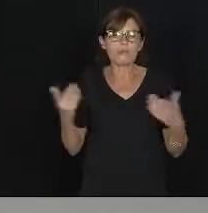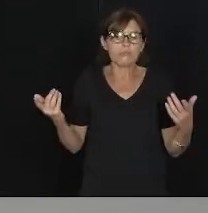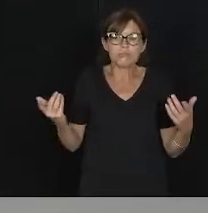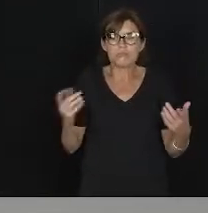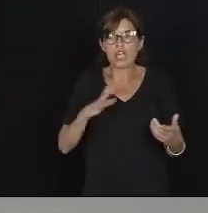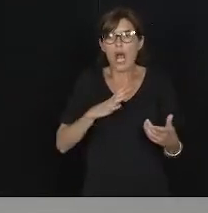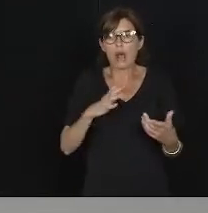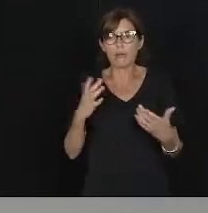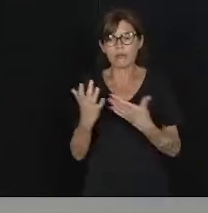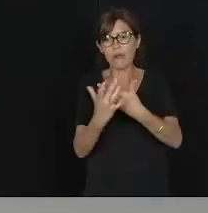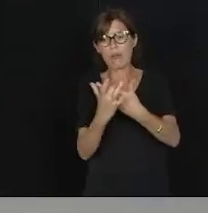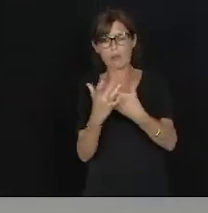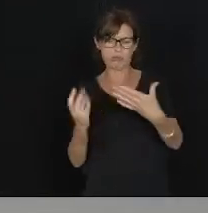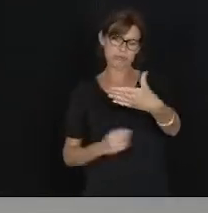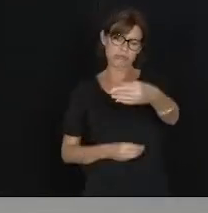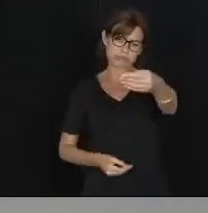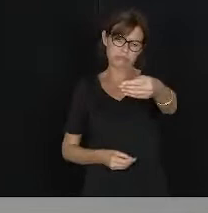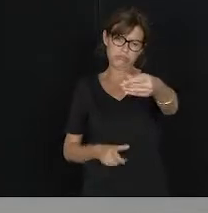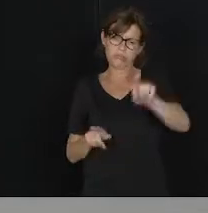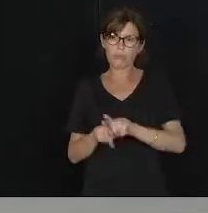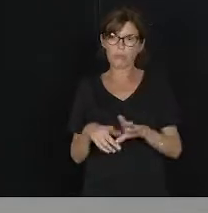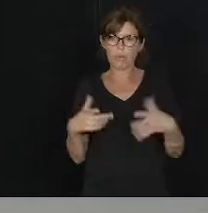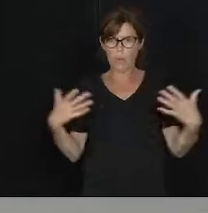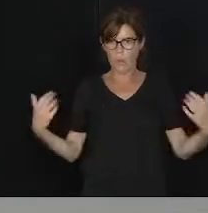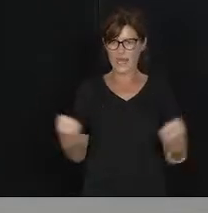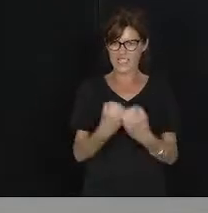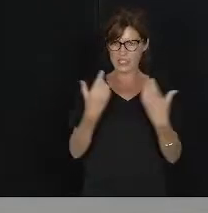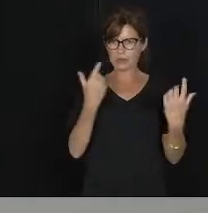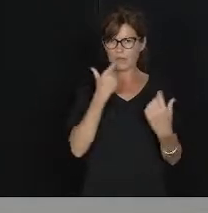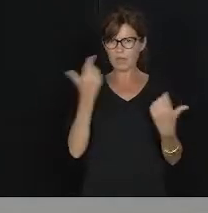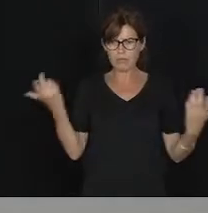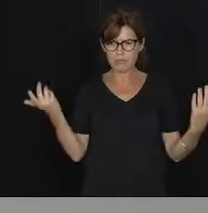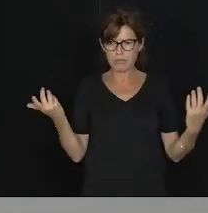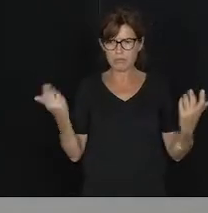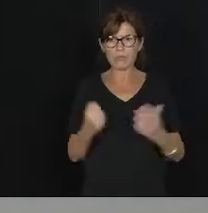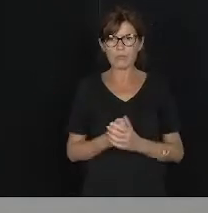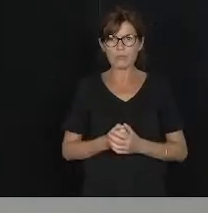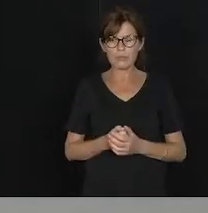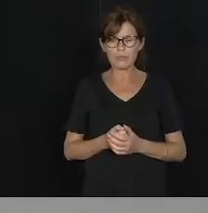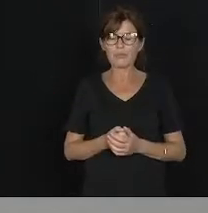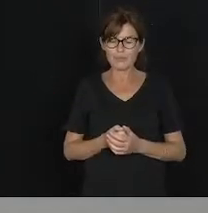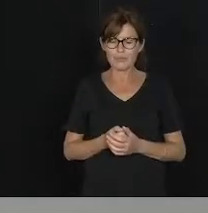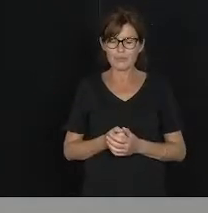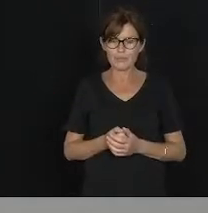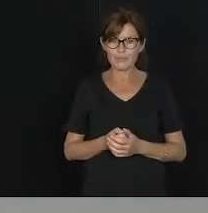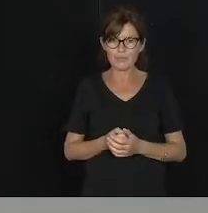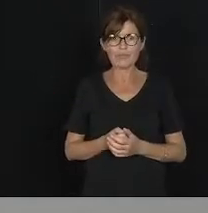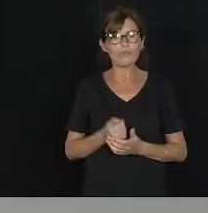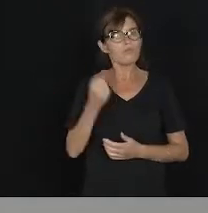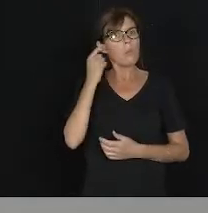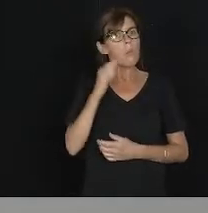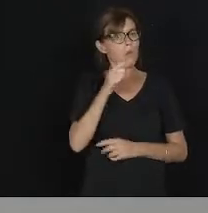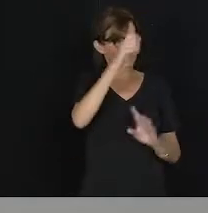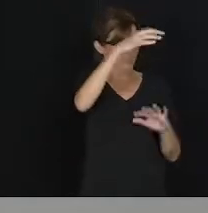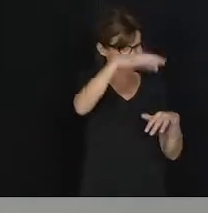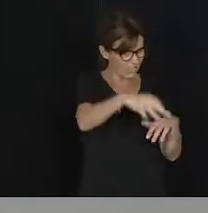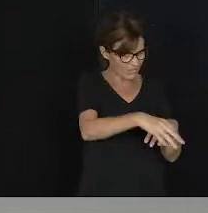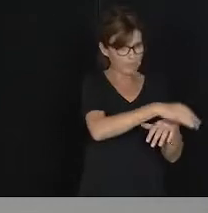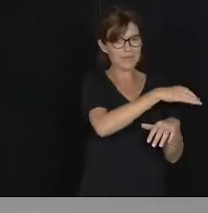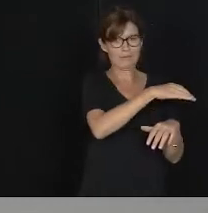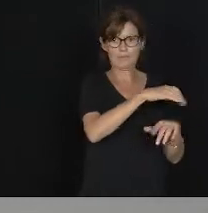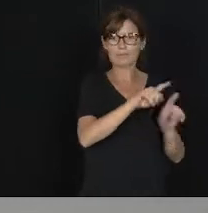coïncidence fortuite, c'est-à-dire que là, la simultanéité relevée par correspondance, elle devient pour les conjoints